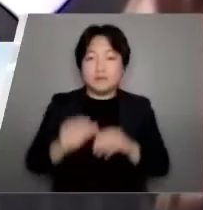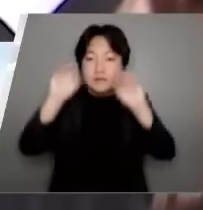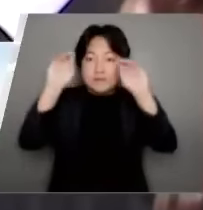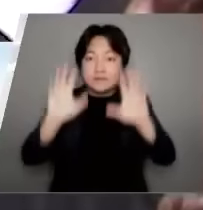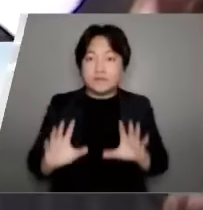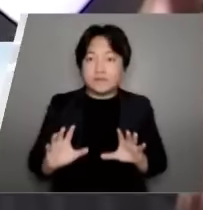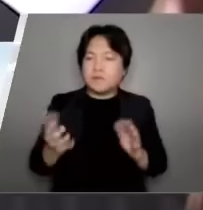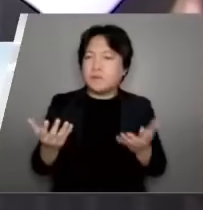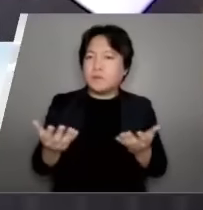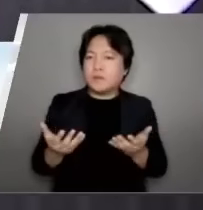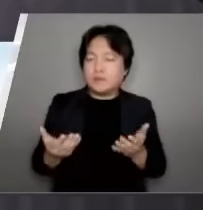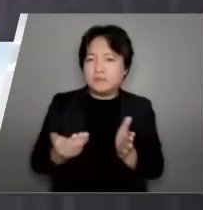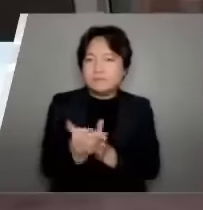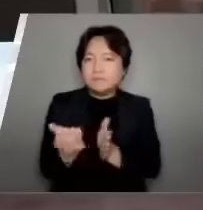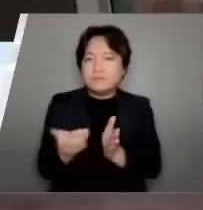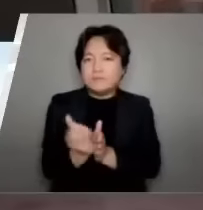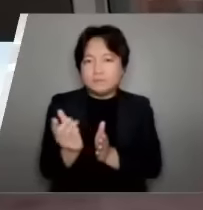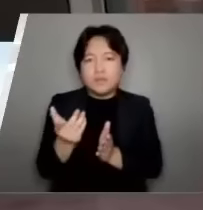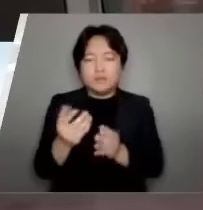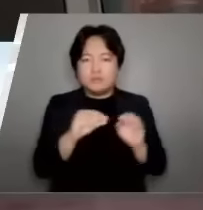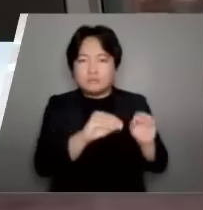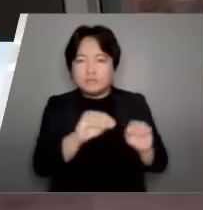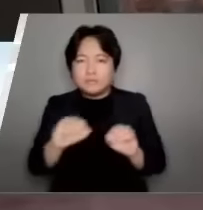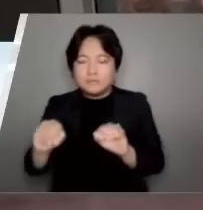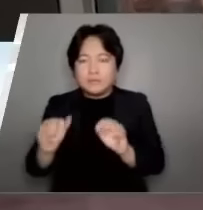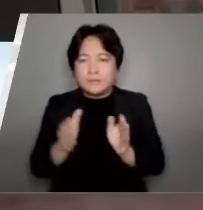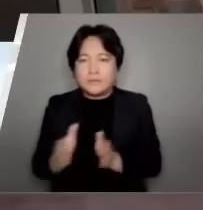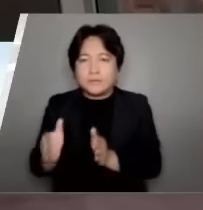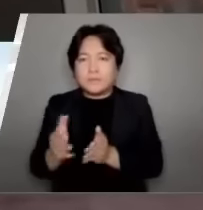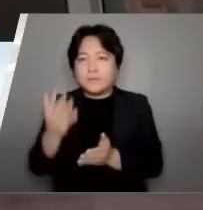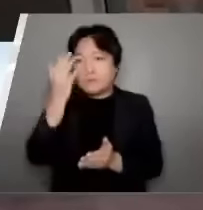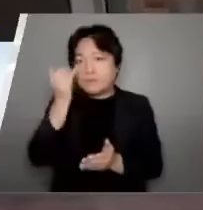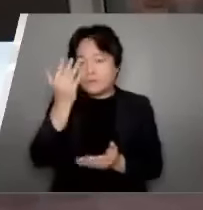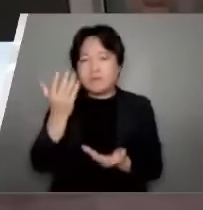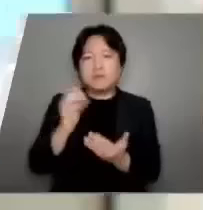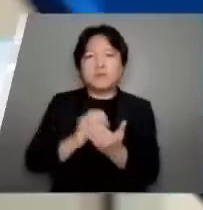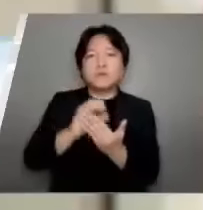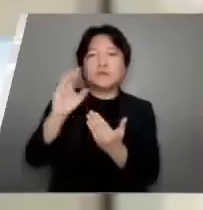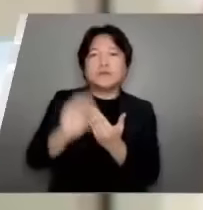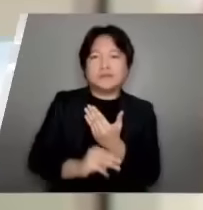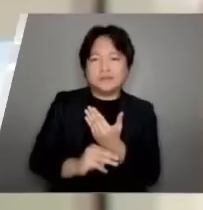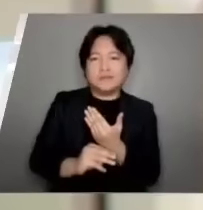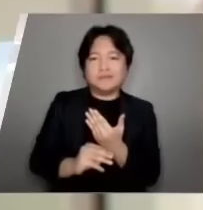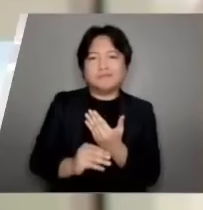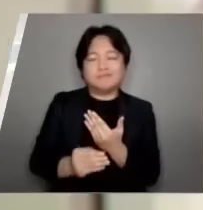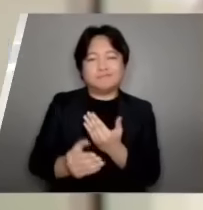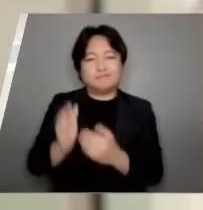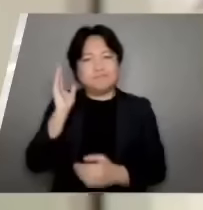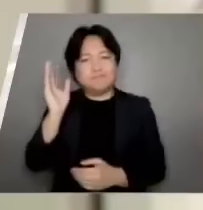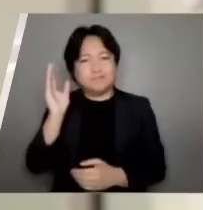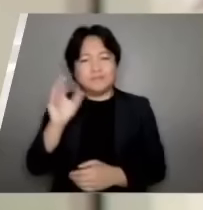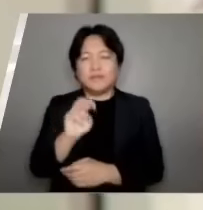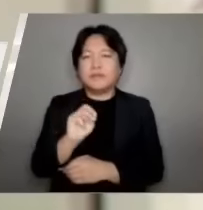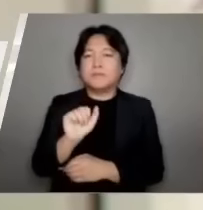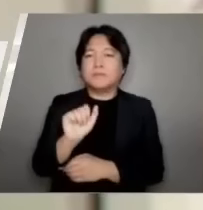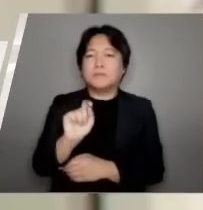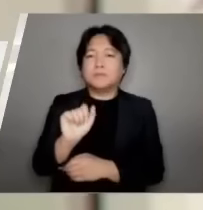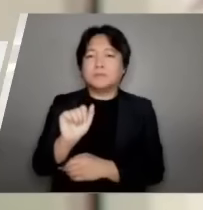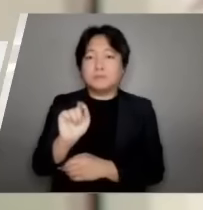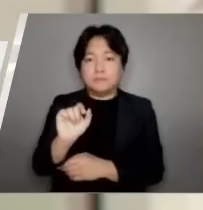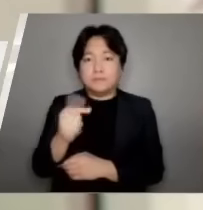bilang paghahanda sa kanilang ituturo ng matatag curriculum. Itong matatag curriculum is still part of the K-12 kasi